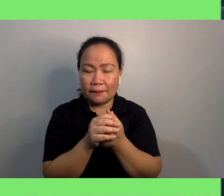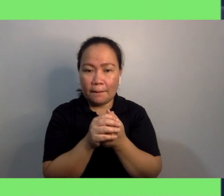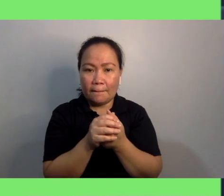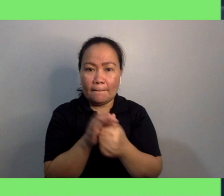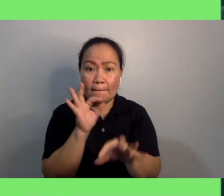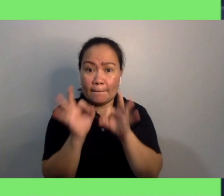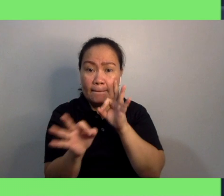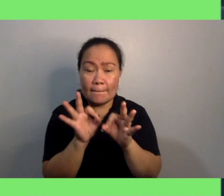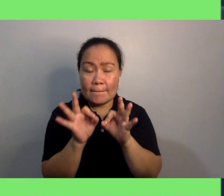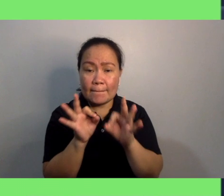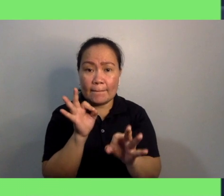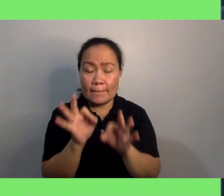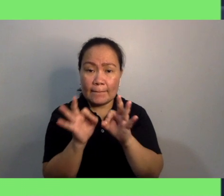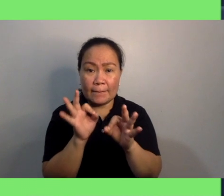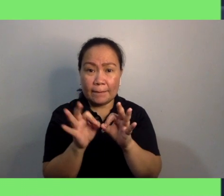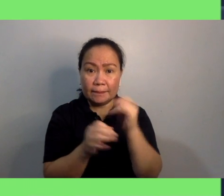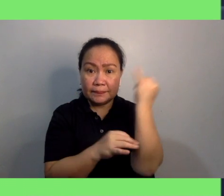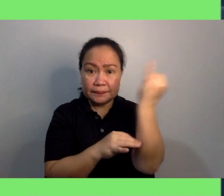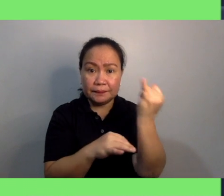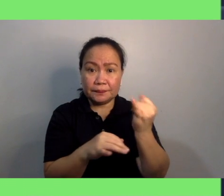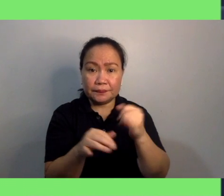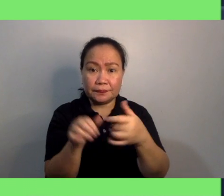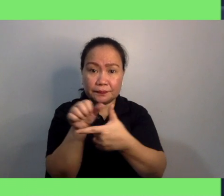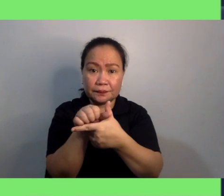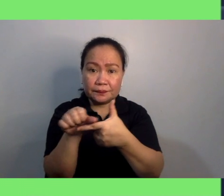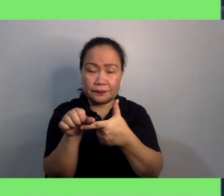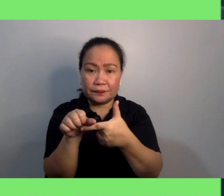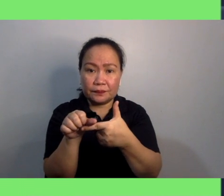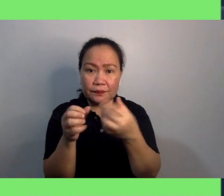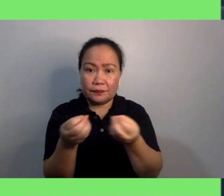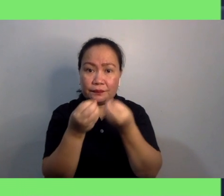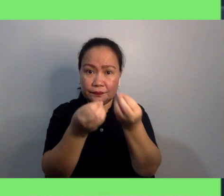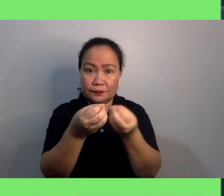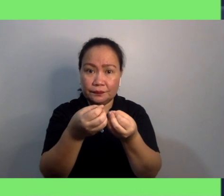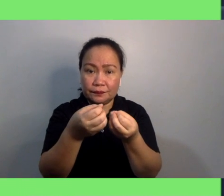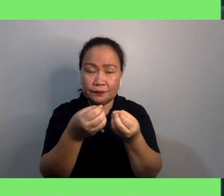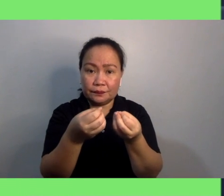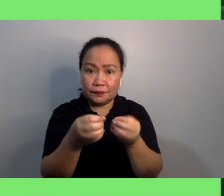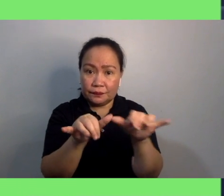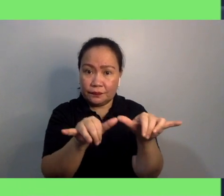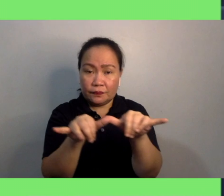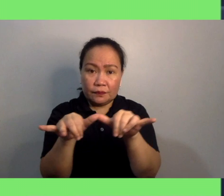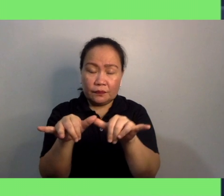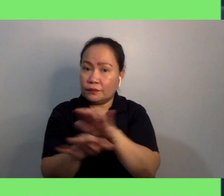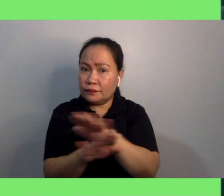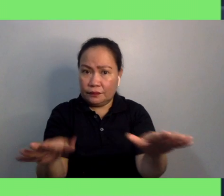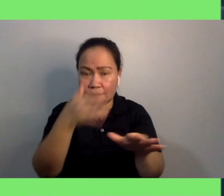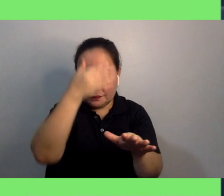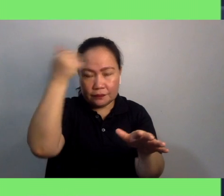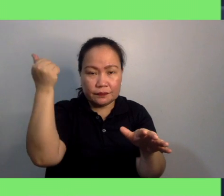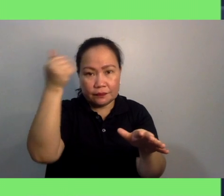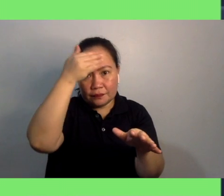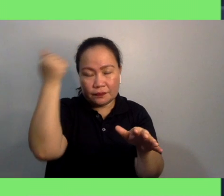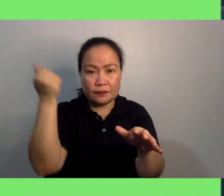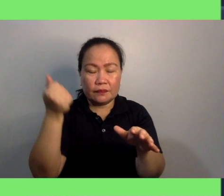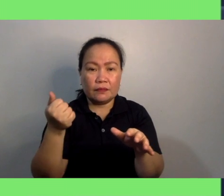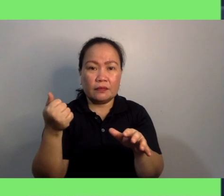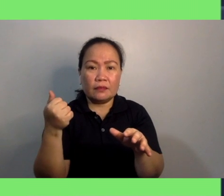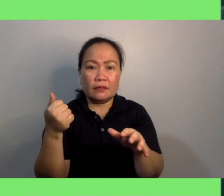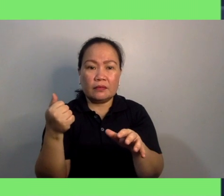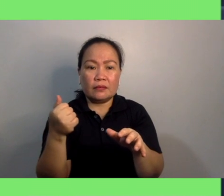kapag i-illustrate tayo ng angle, halimbawa, given nga yung measure, wag po natin kalimutan yung